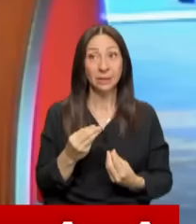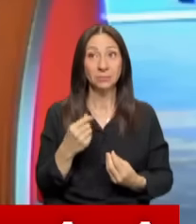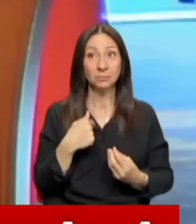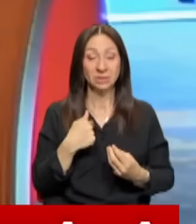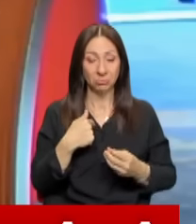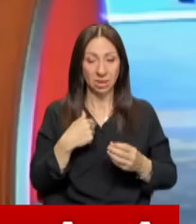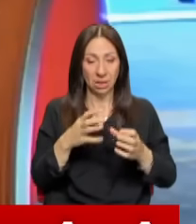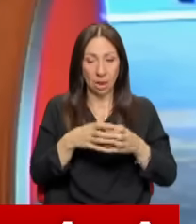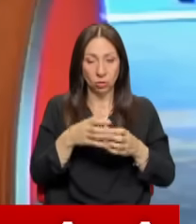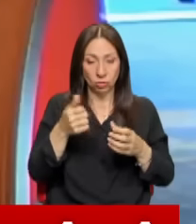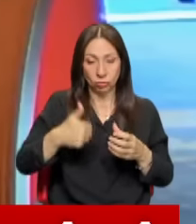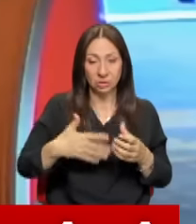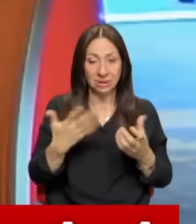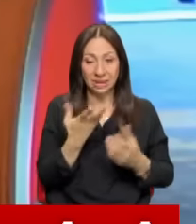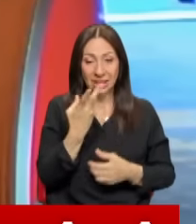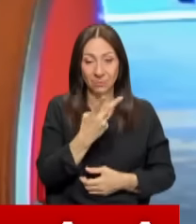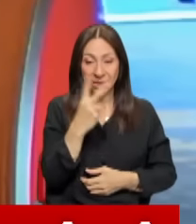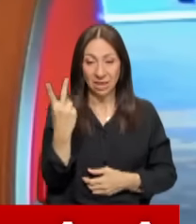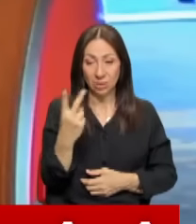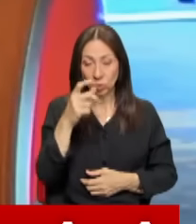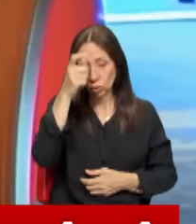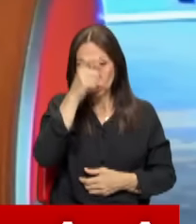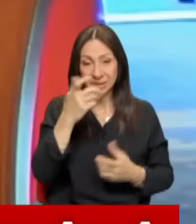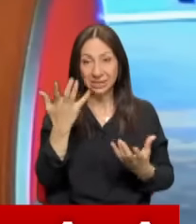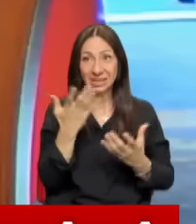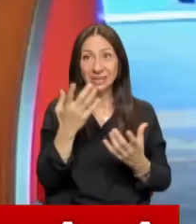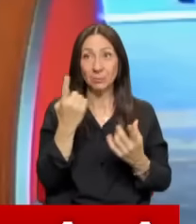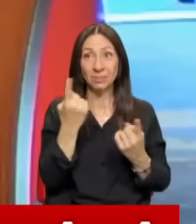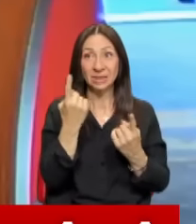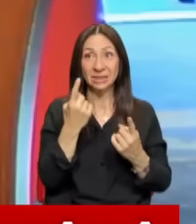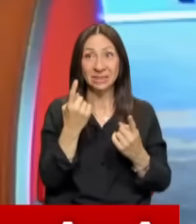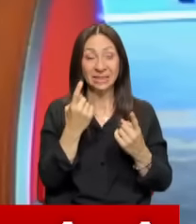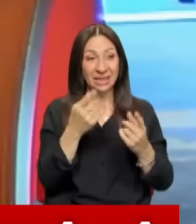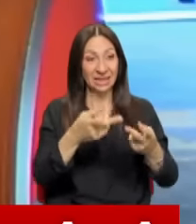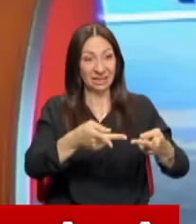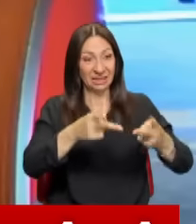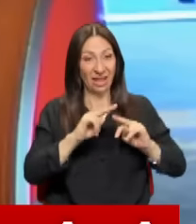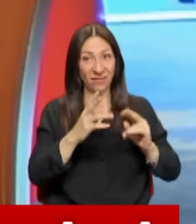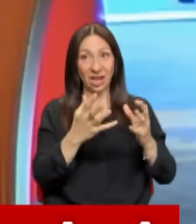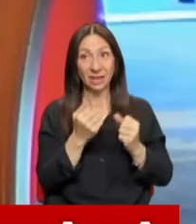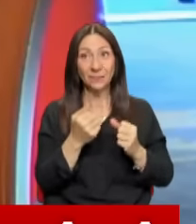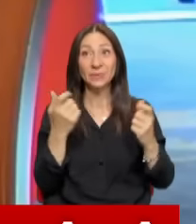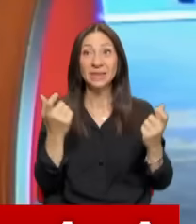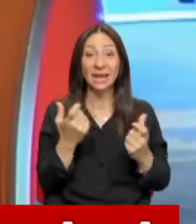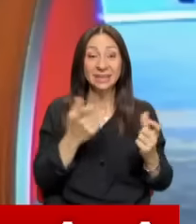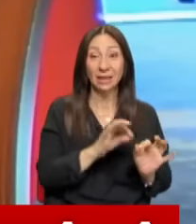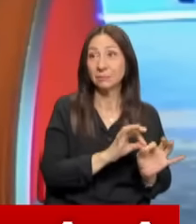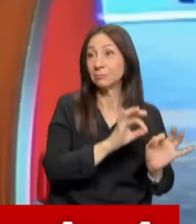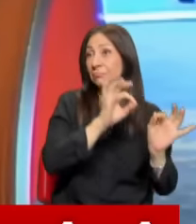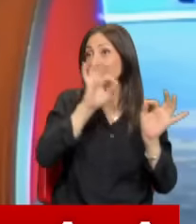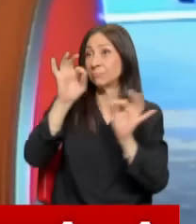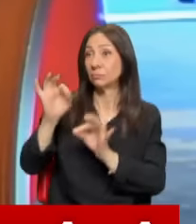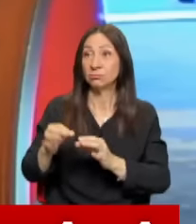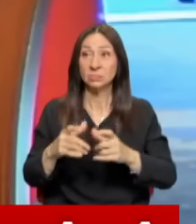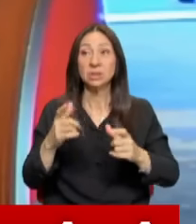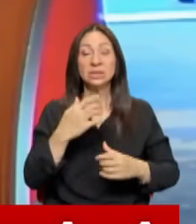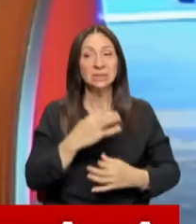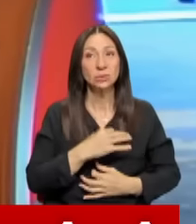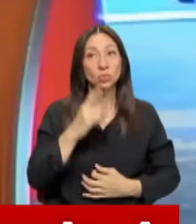bizim kadrolarımız nasıl 2002 Türkiye'sini biz nasıl bir tabloyla devralıp nereden nereye getirdiysek,